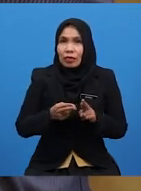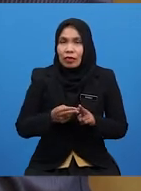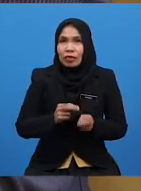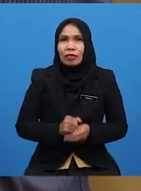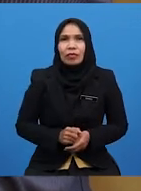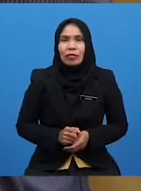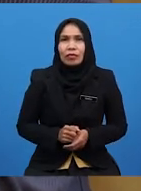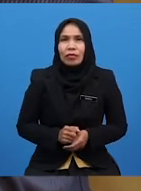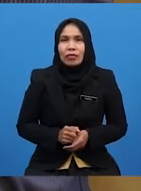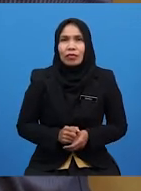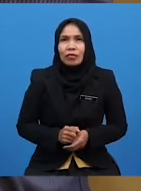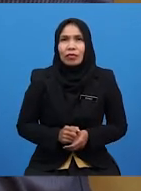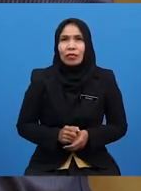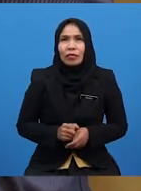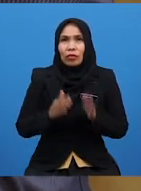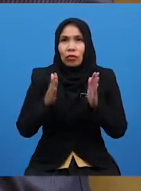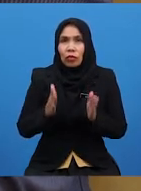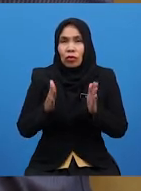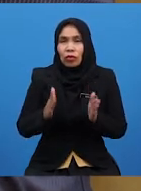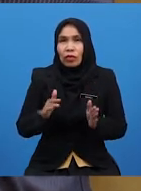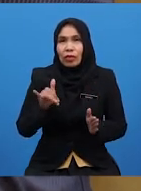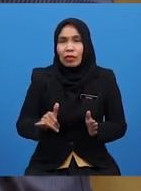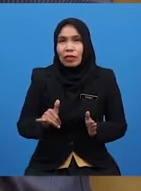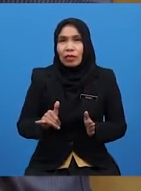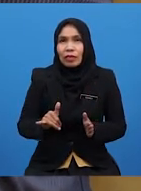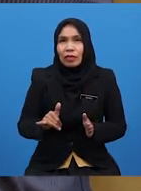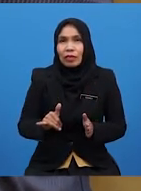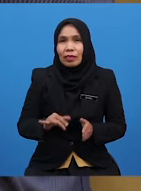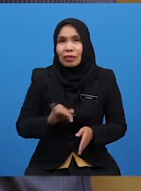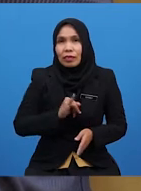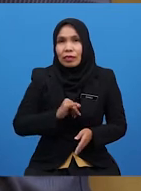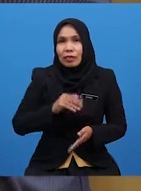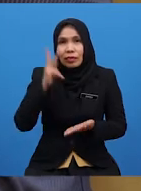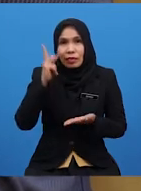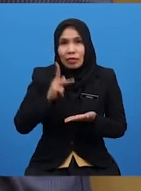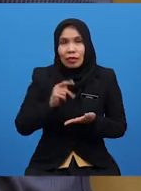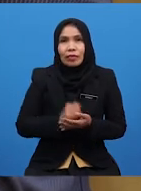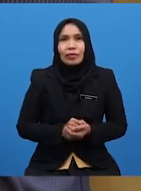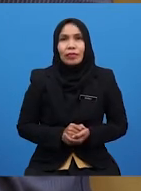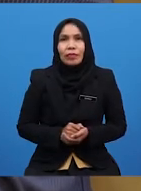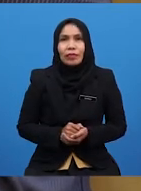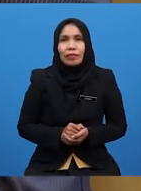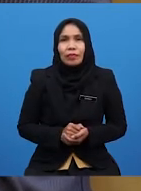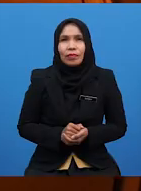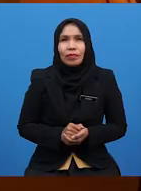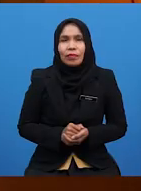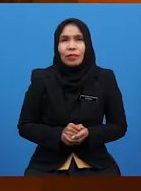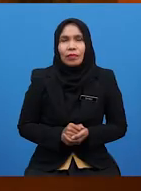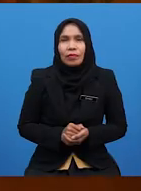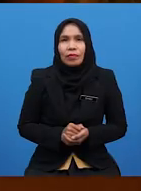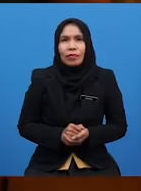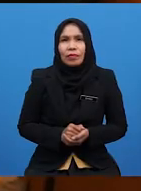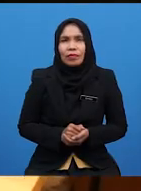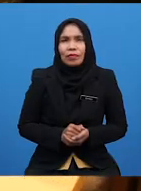orang-orang yang saya kenal bab tanggapan dong kebanyakannya negatif dianggap